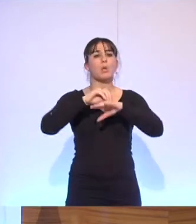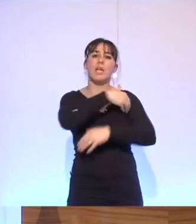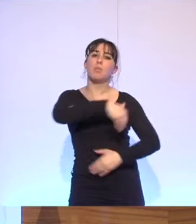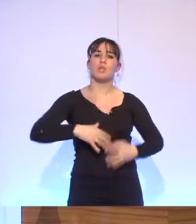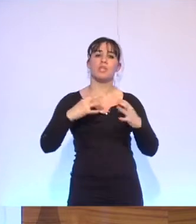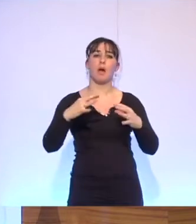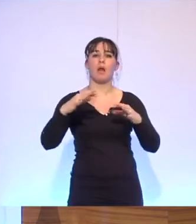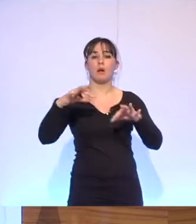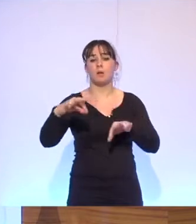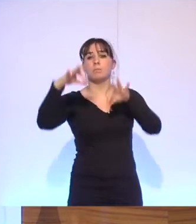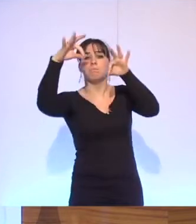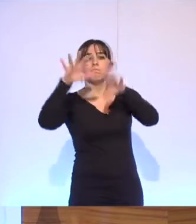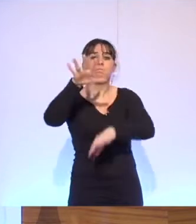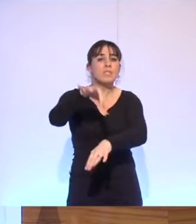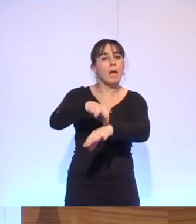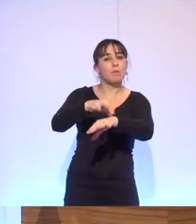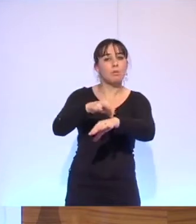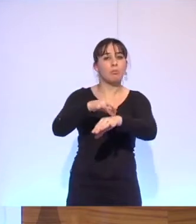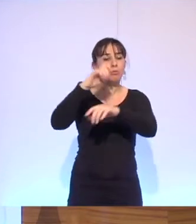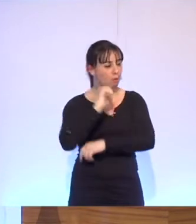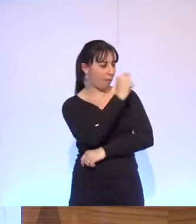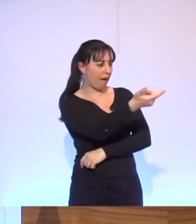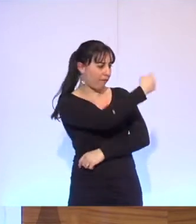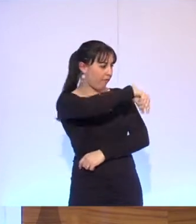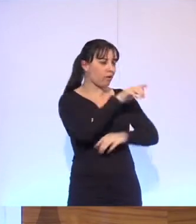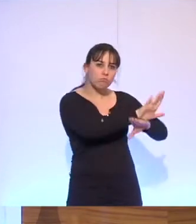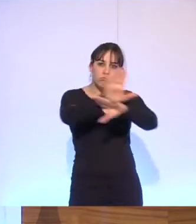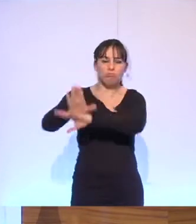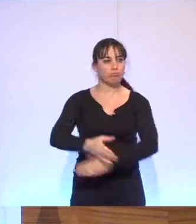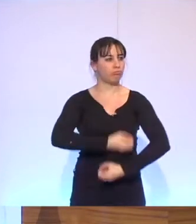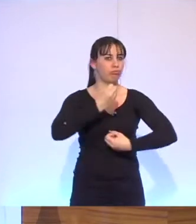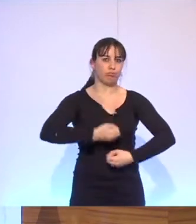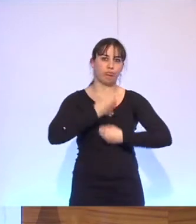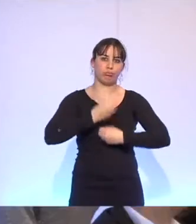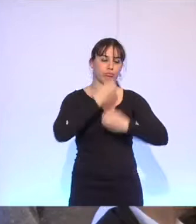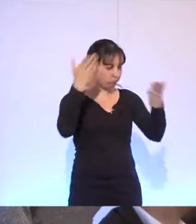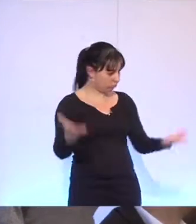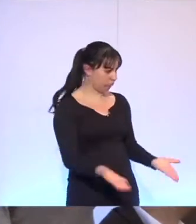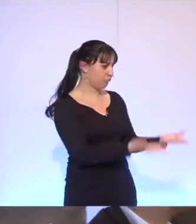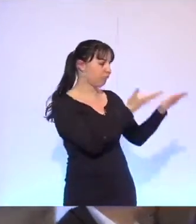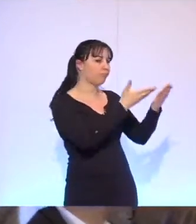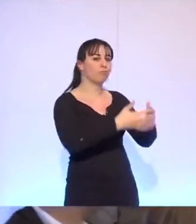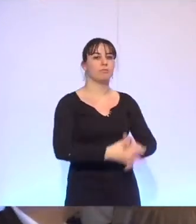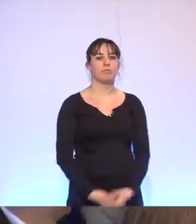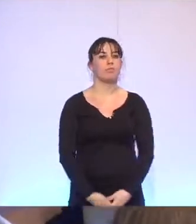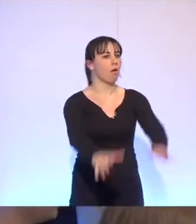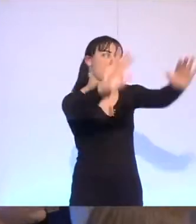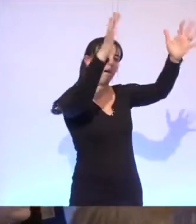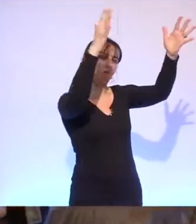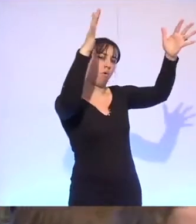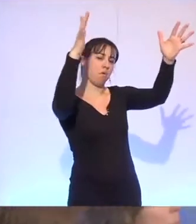municipal pour 5 minutes afin qu'ils puissent s'exprimer devant vous tous ce soir ici.